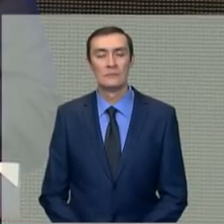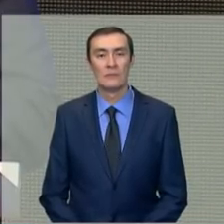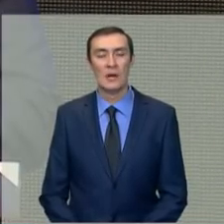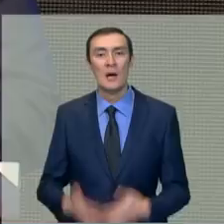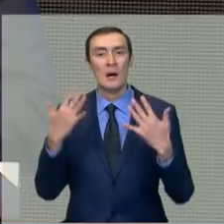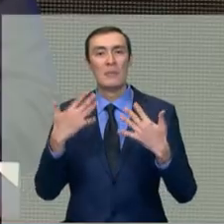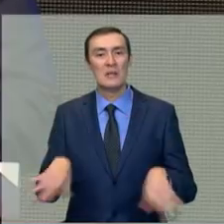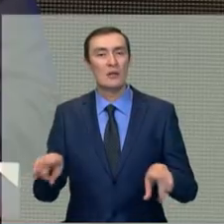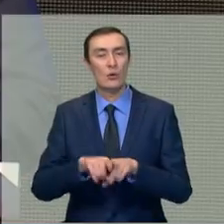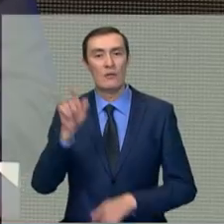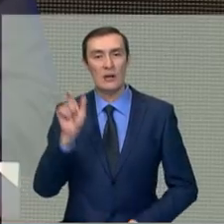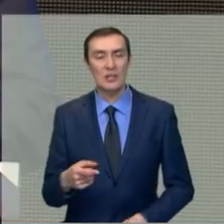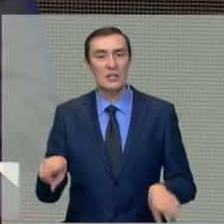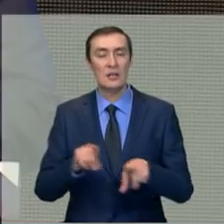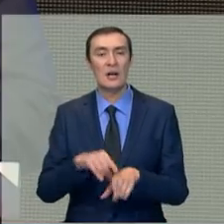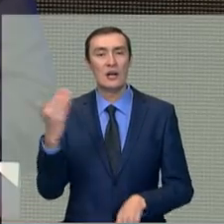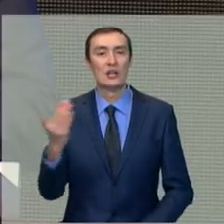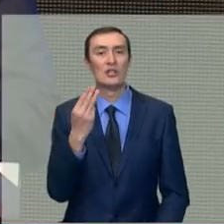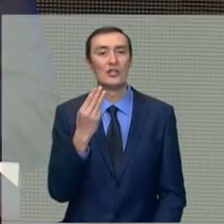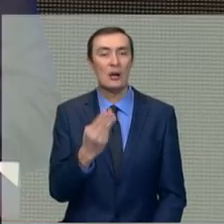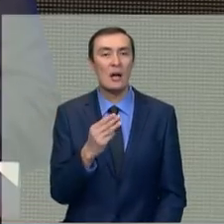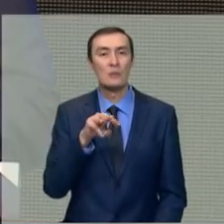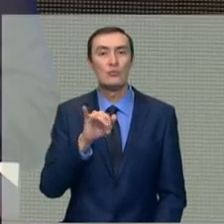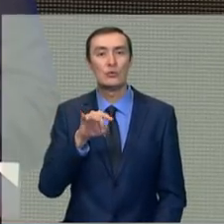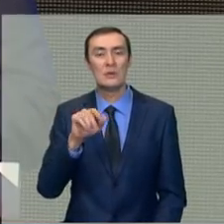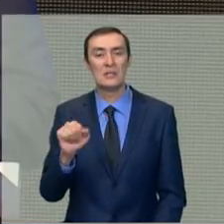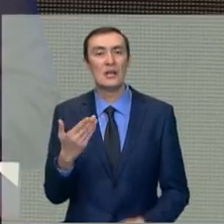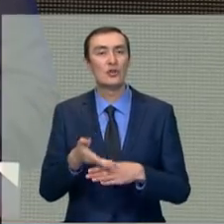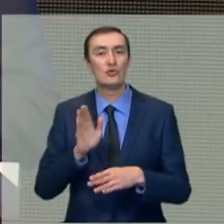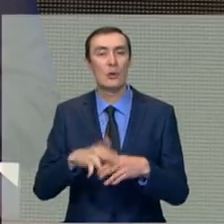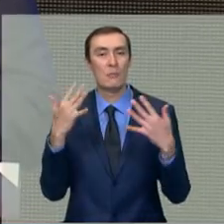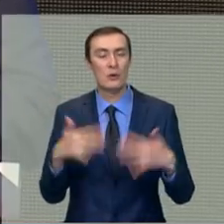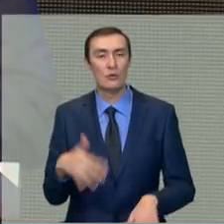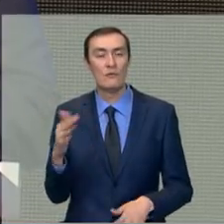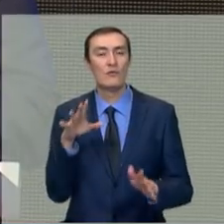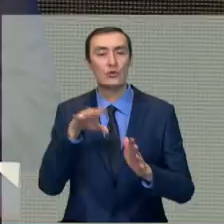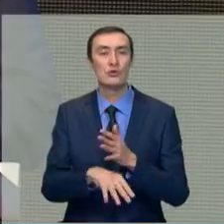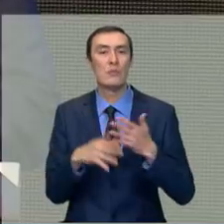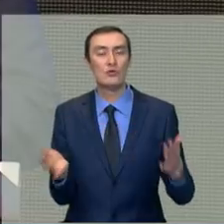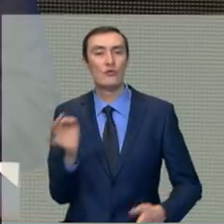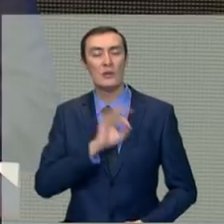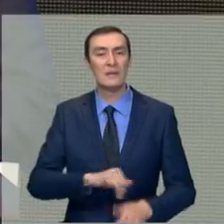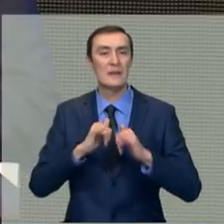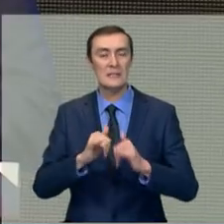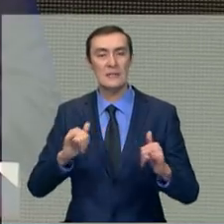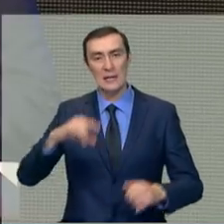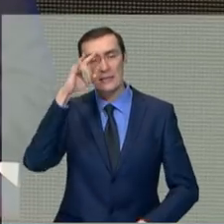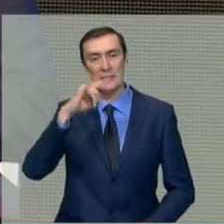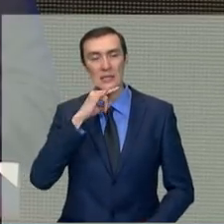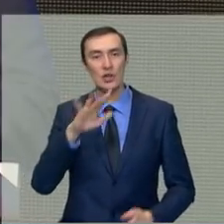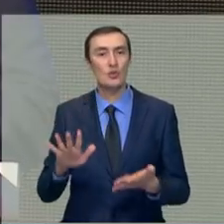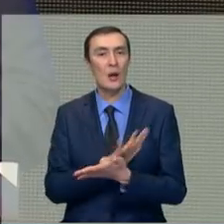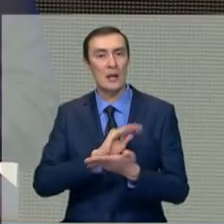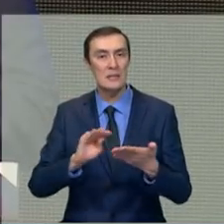Терять такого гражданина, как Шерхан Муртаза, невосполнимая и тяжелая потеря. Он внес огромный вклад в развитие отечественной